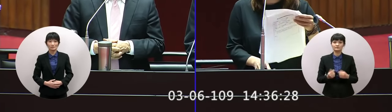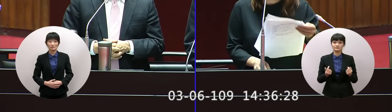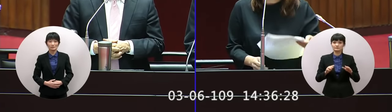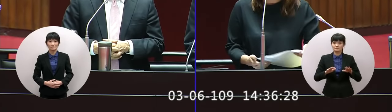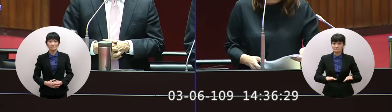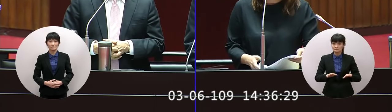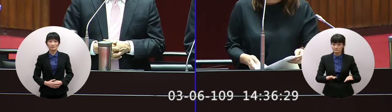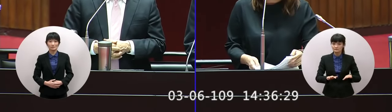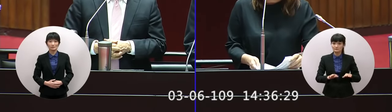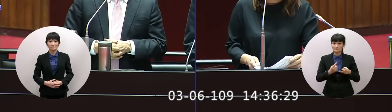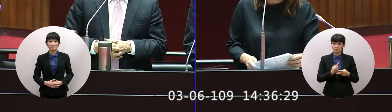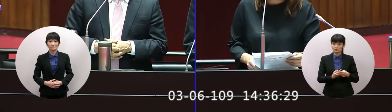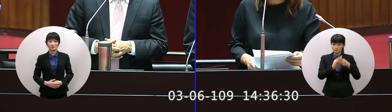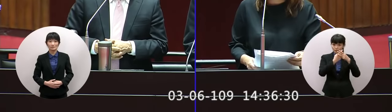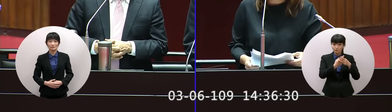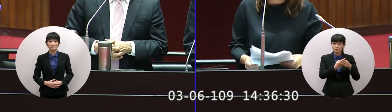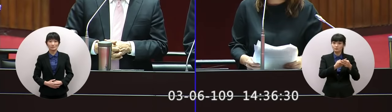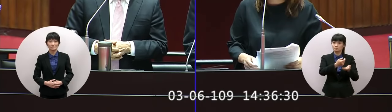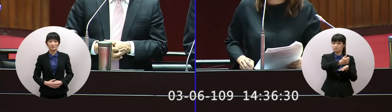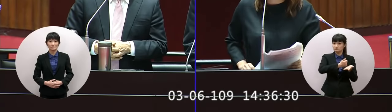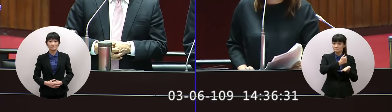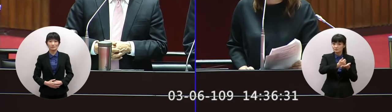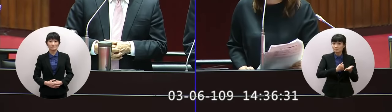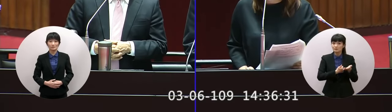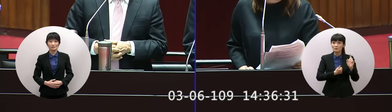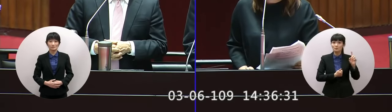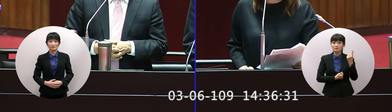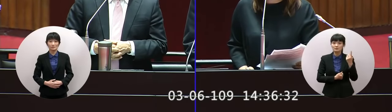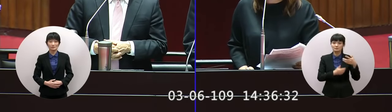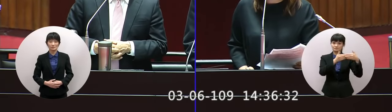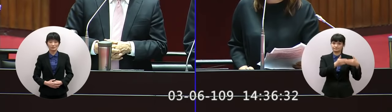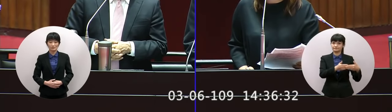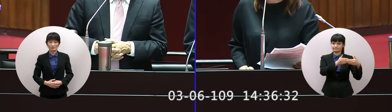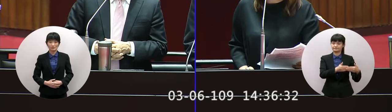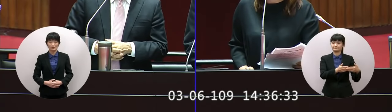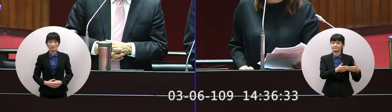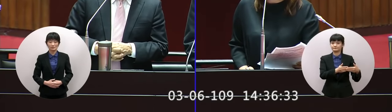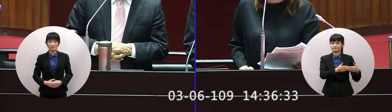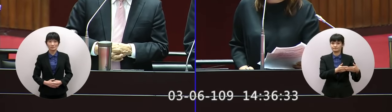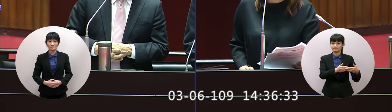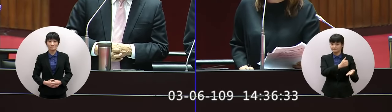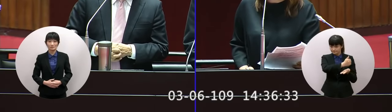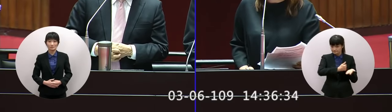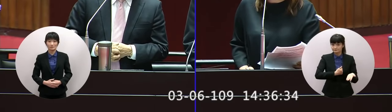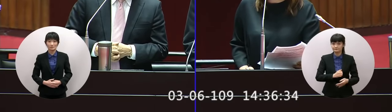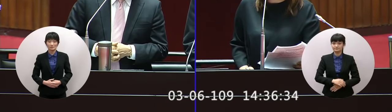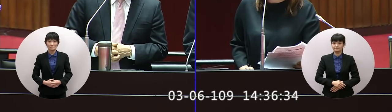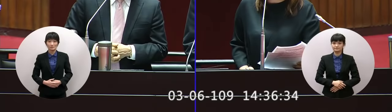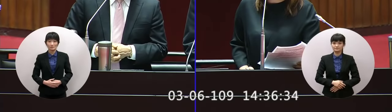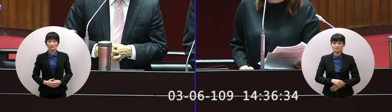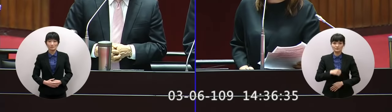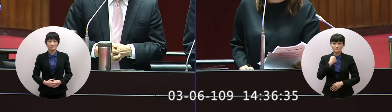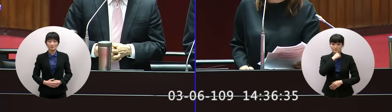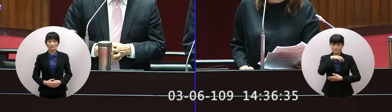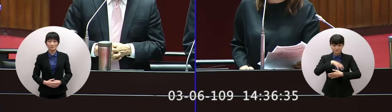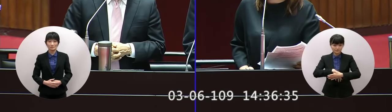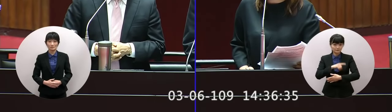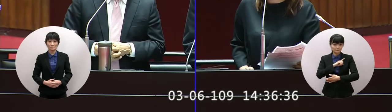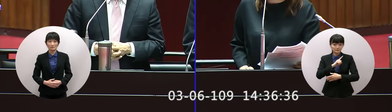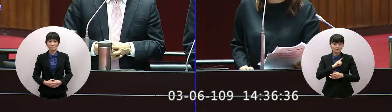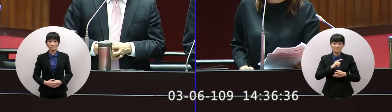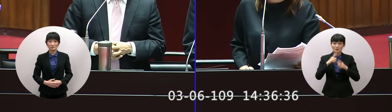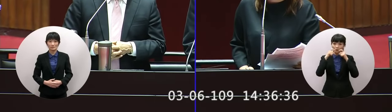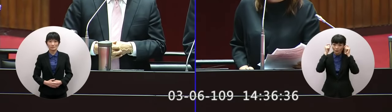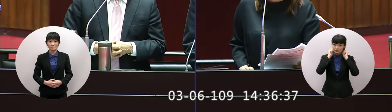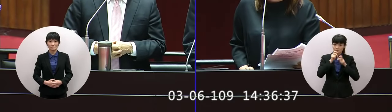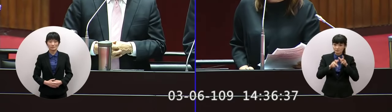的进口的都是由大陆提供哈，所以目前国内口罩厂多数都是家庭式的中小型